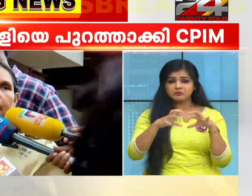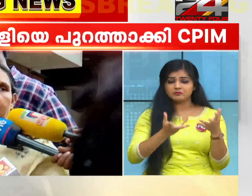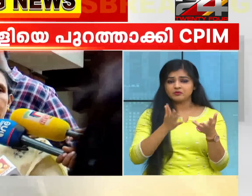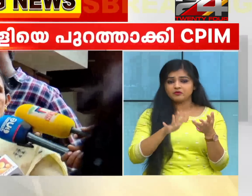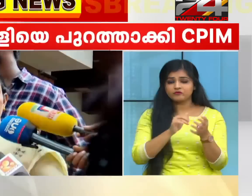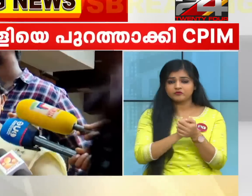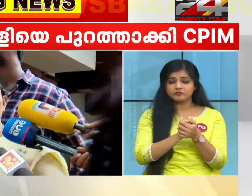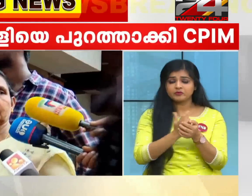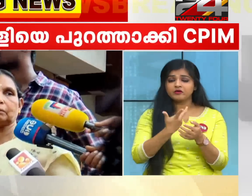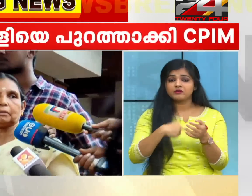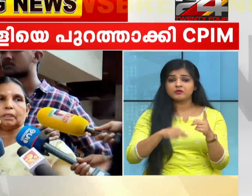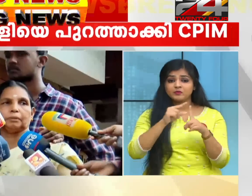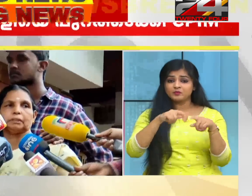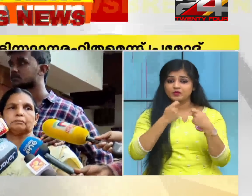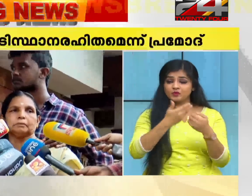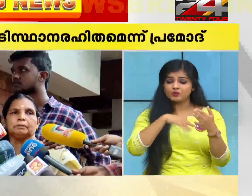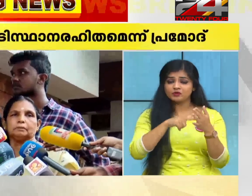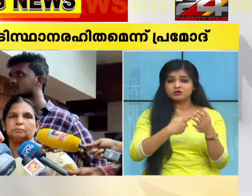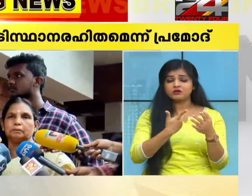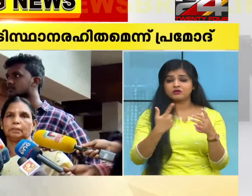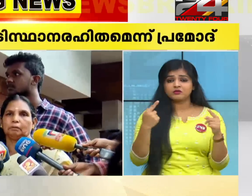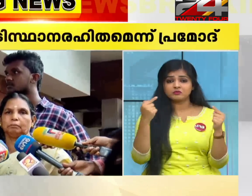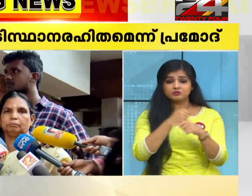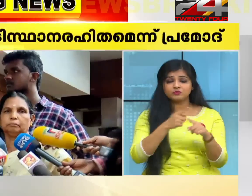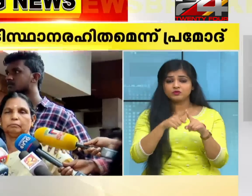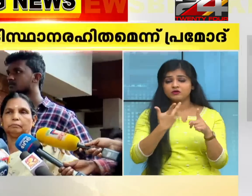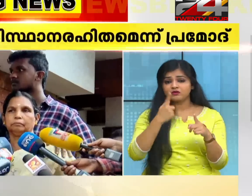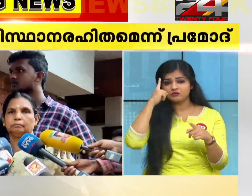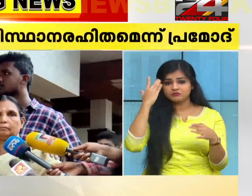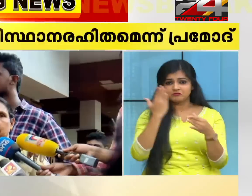ആൾക്കാർ തമ്മിൽ ഒരു ഇതുണ്ടാവും.